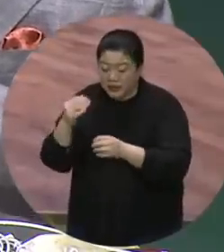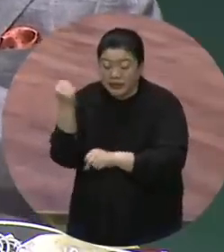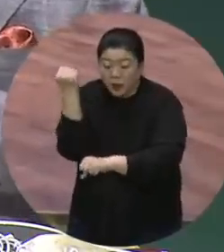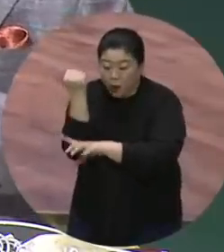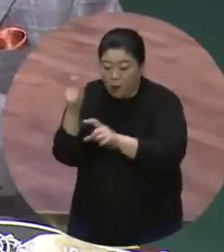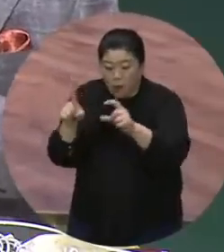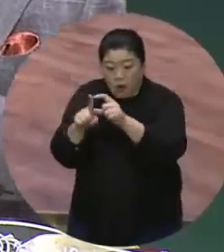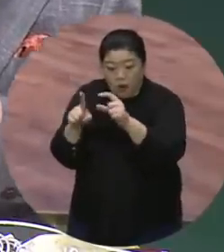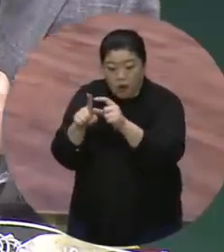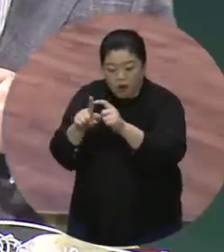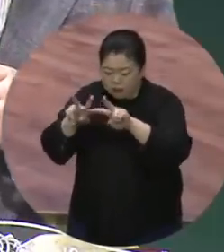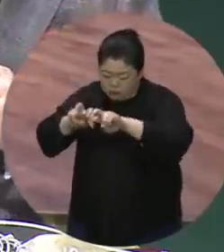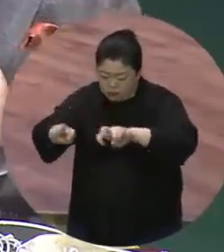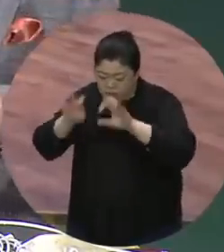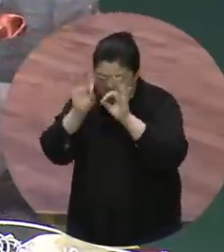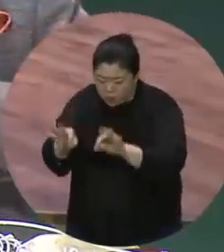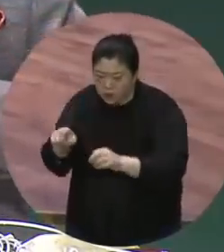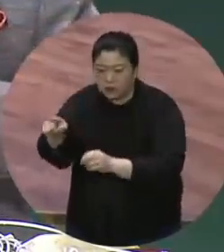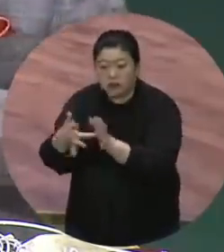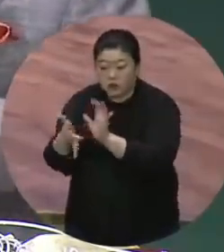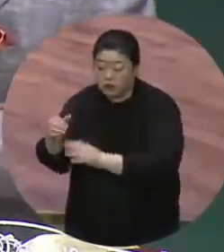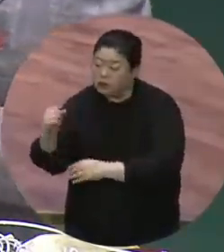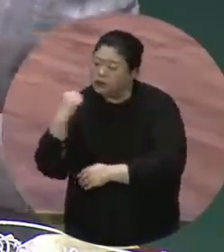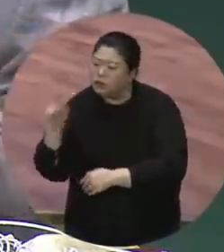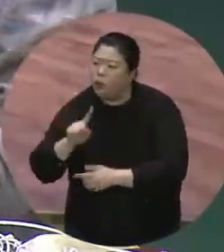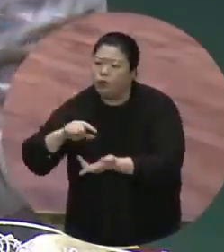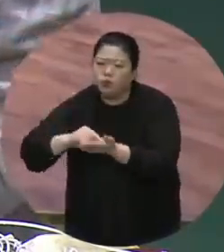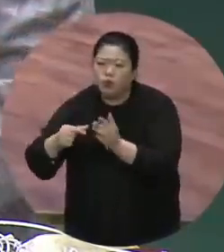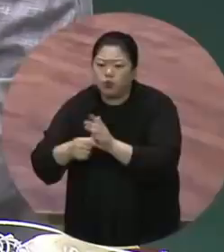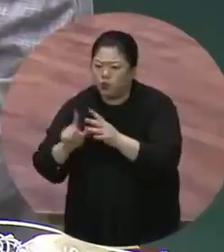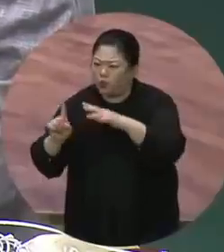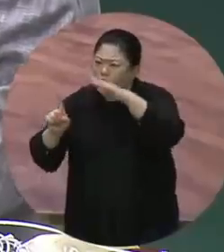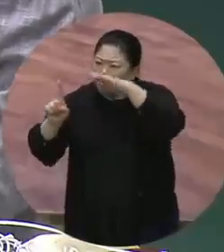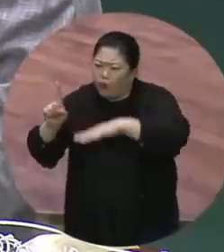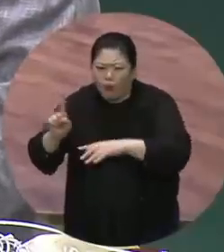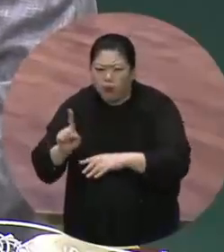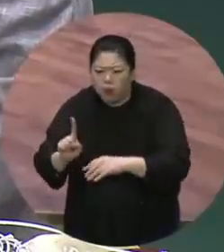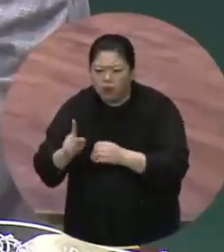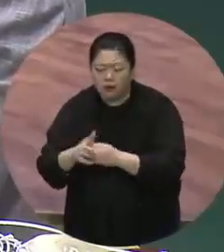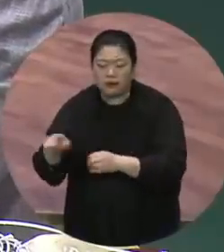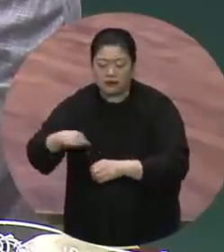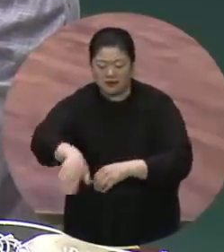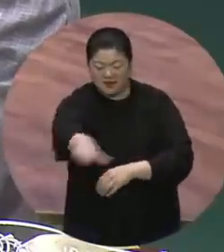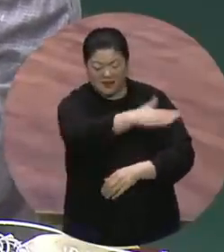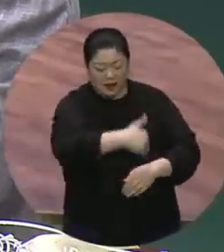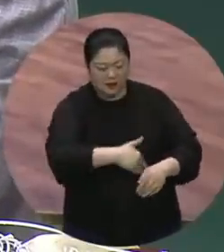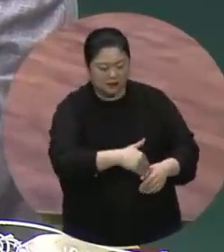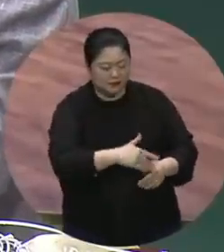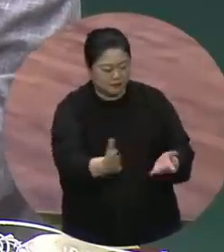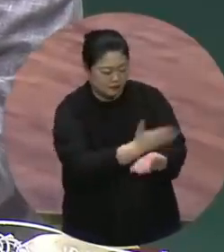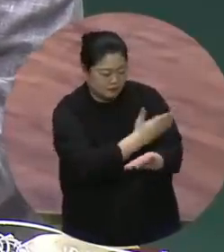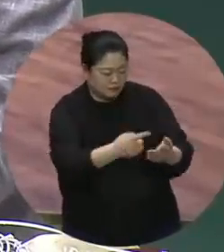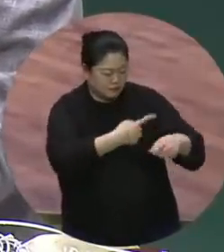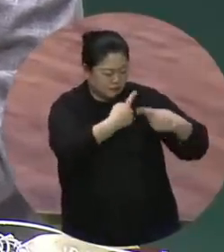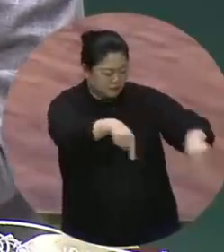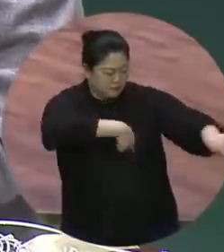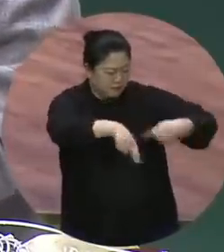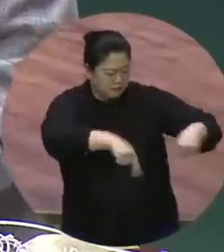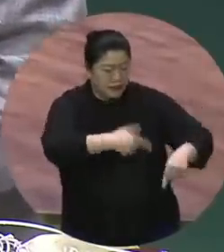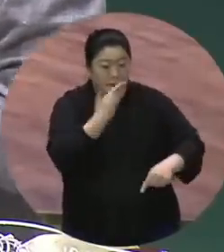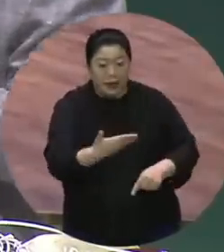그렇게 돼. 그래서 자 우리에게 예수 그리스도가 누구요? 그래서 우리의 예수